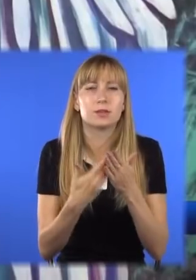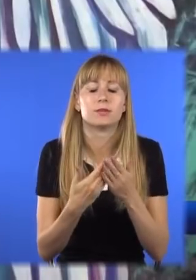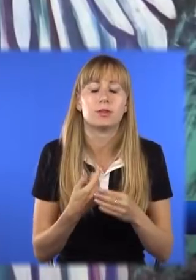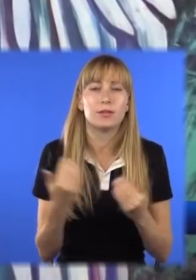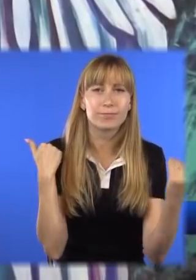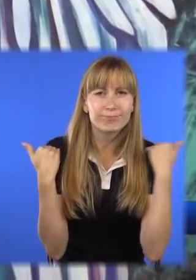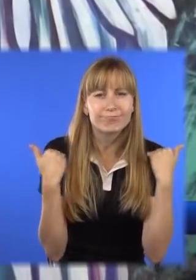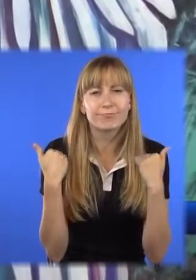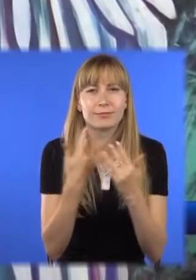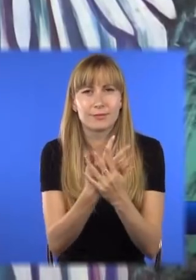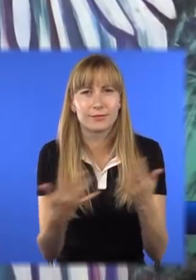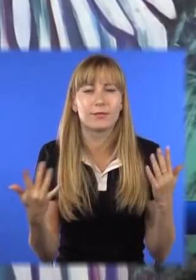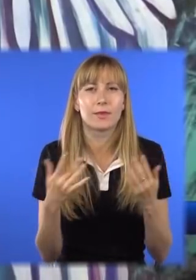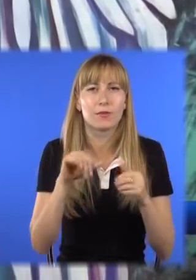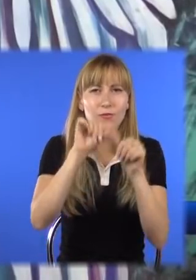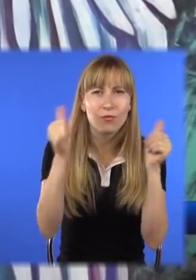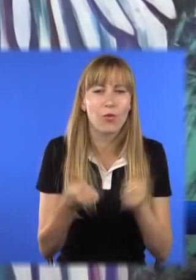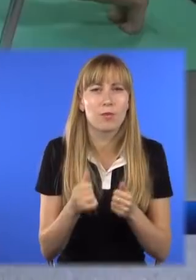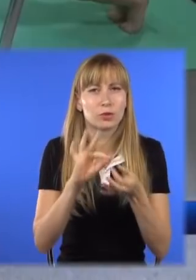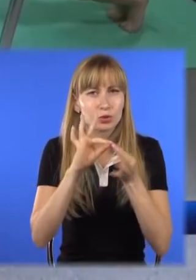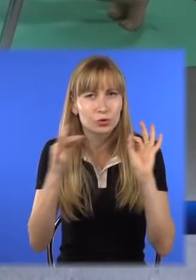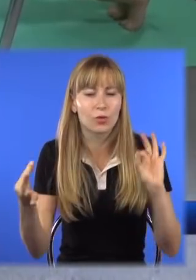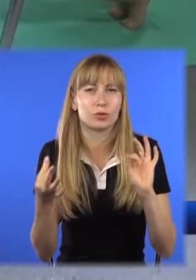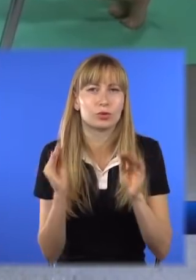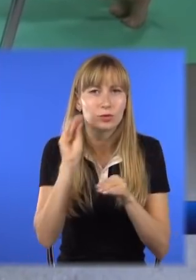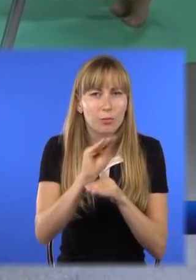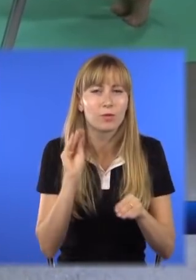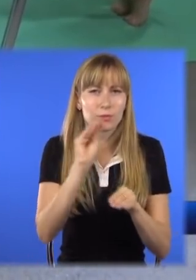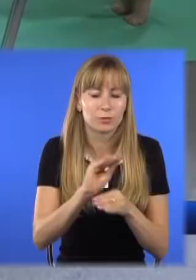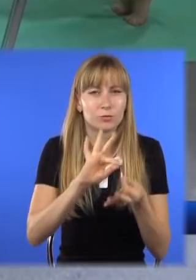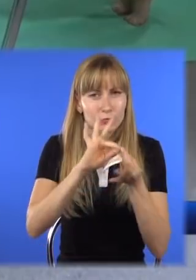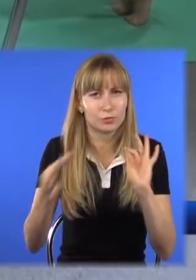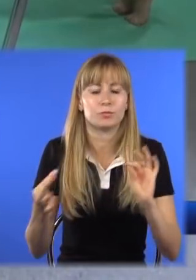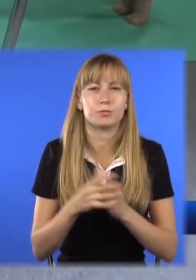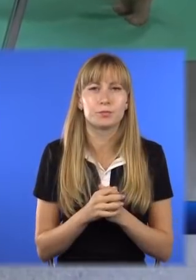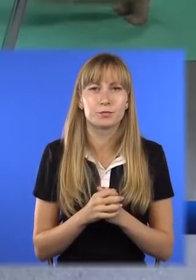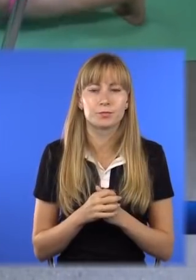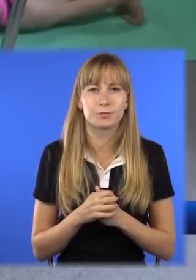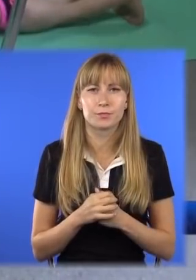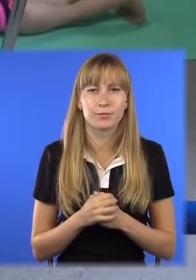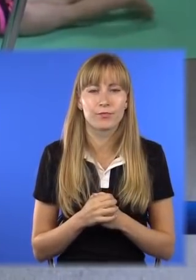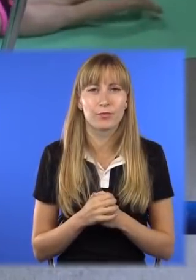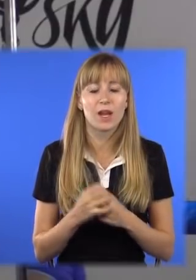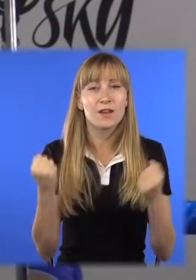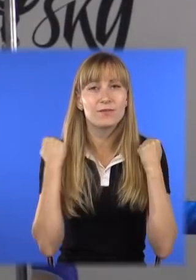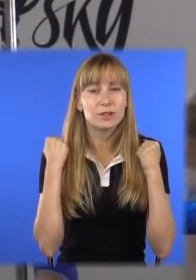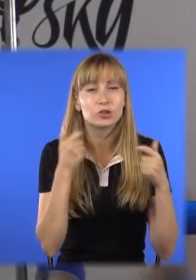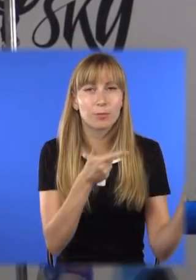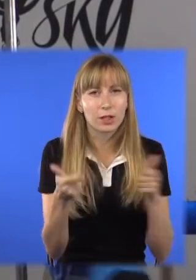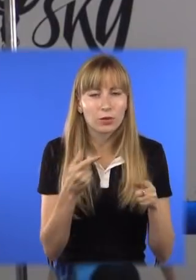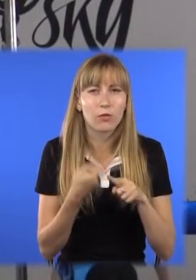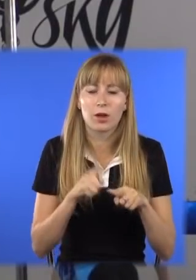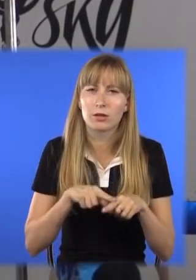элементов, которые выполняются на спортивных снарядах. Фізична підготовка є головною умовою для успішного опанування